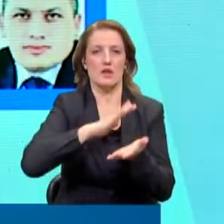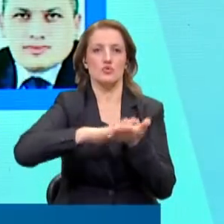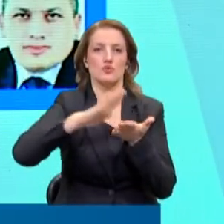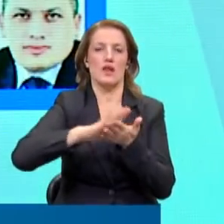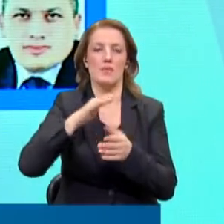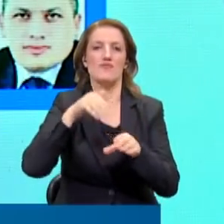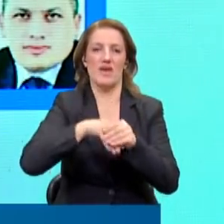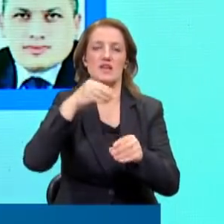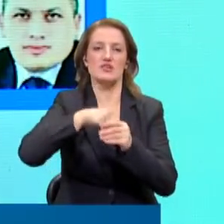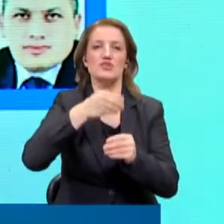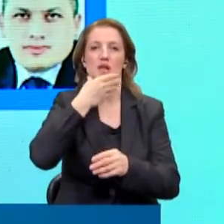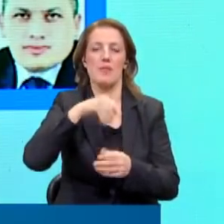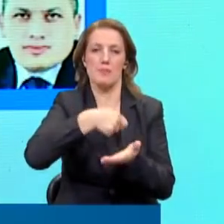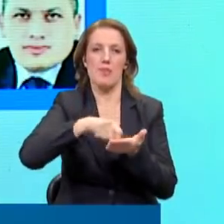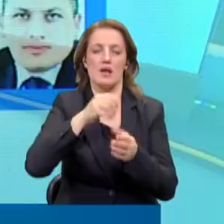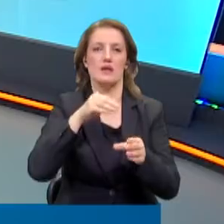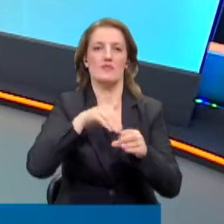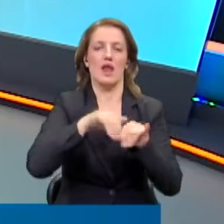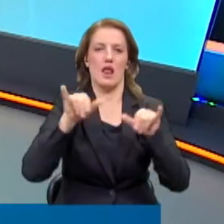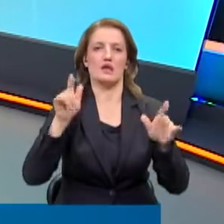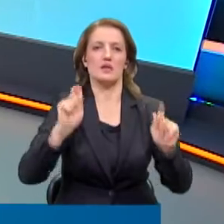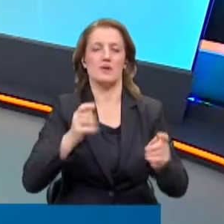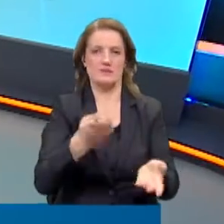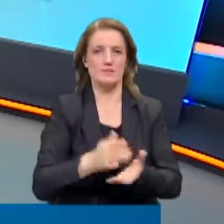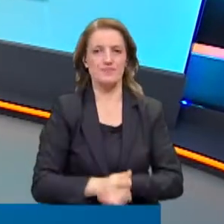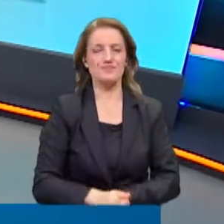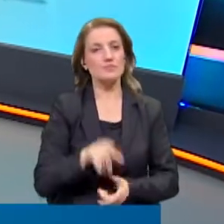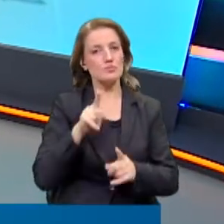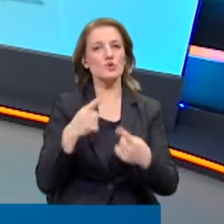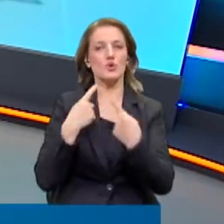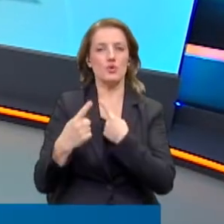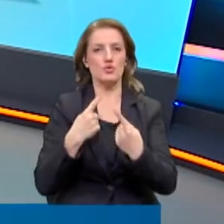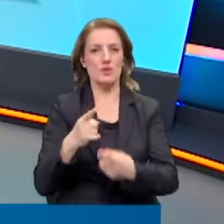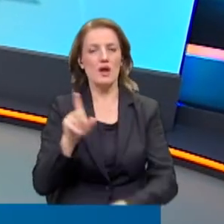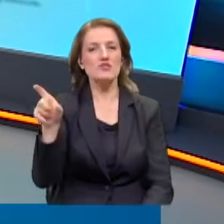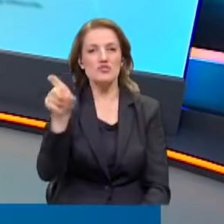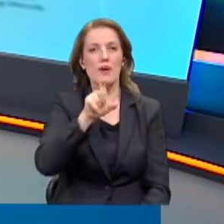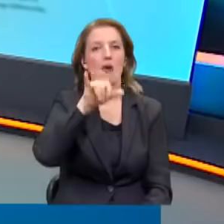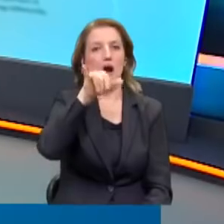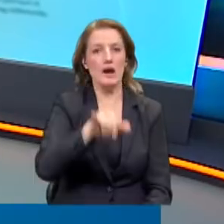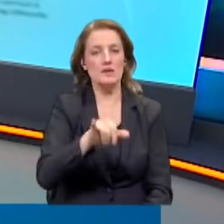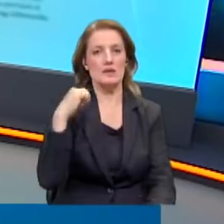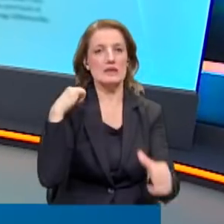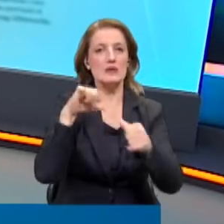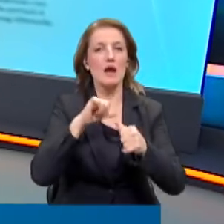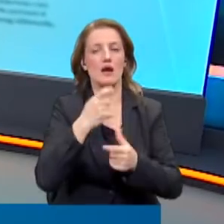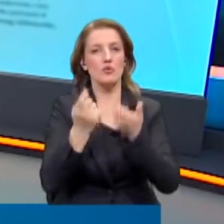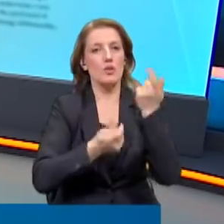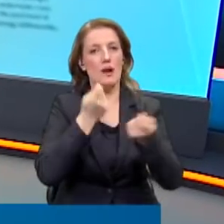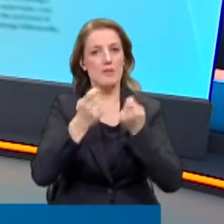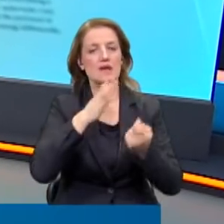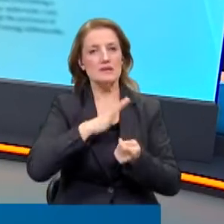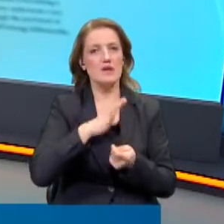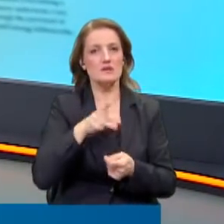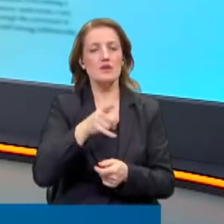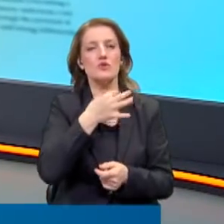değişikliğe gideriz değerlendirmesini yaptı. Bunu konuşacağız. Cevap hakkınızı tekrar söyleyeyim, kullanmak isterseniz bu haberle